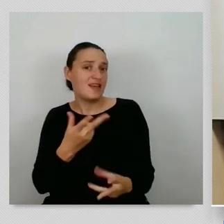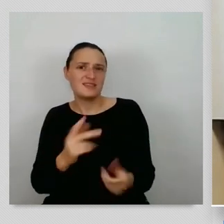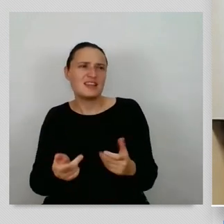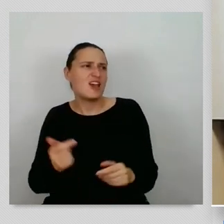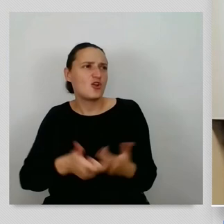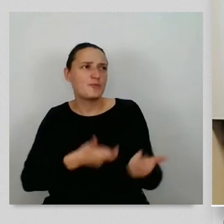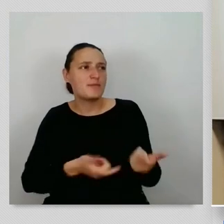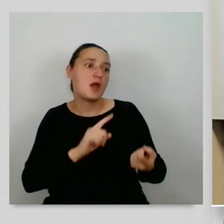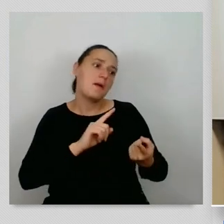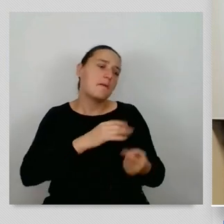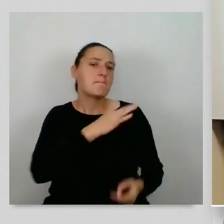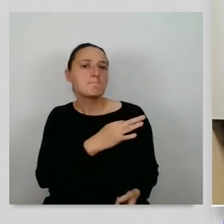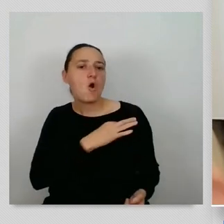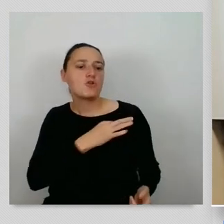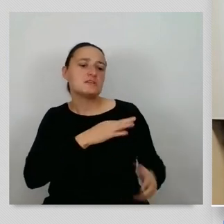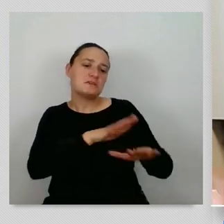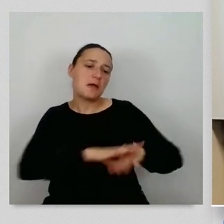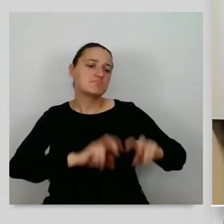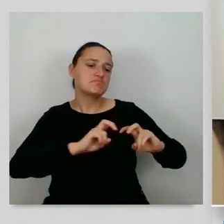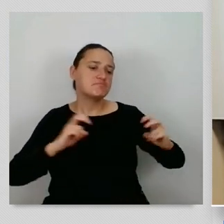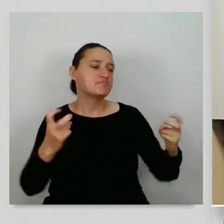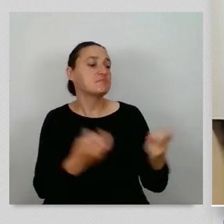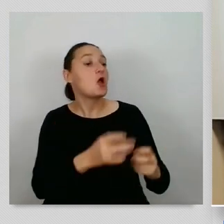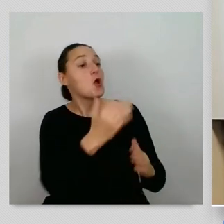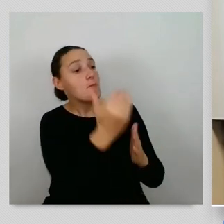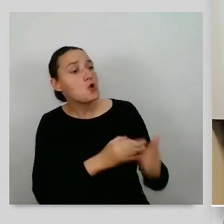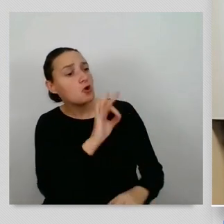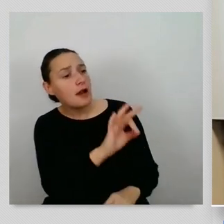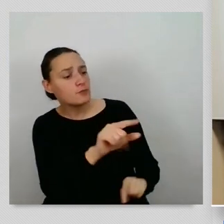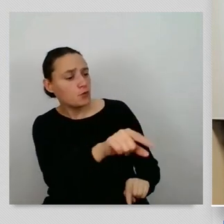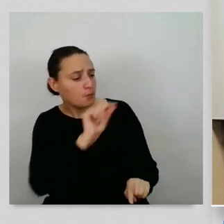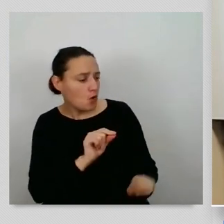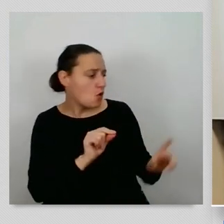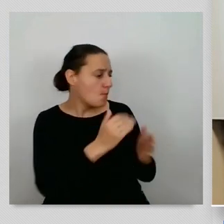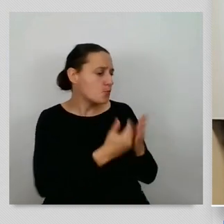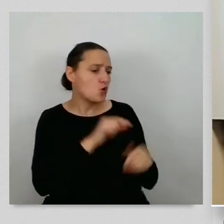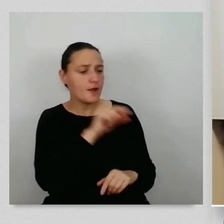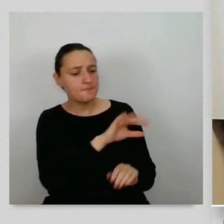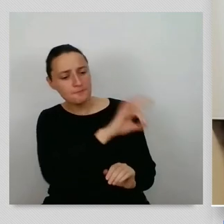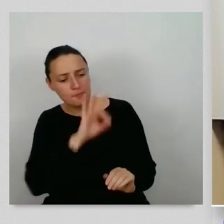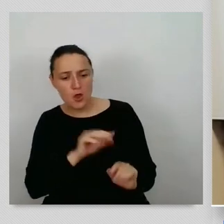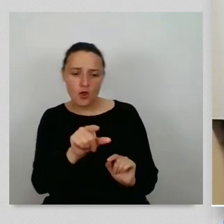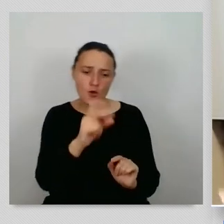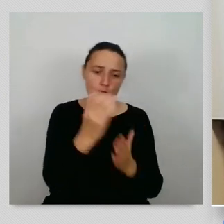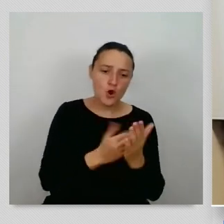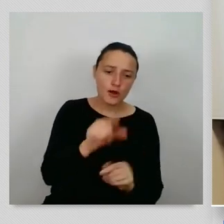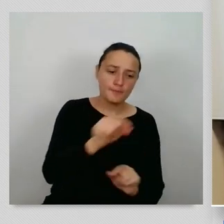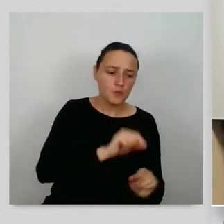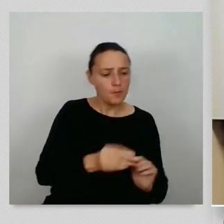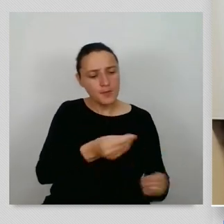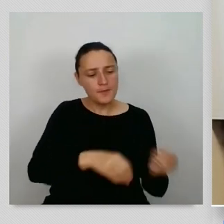polityczne usiądą do stołu i powiedzą, z twojego programu bierzemy ten element, a z twojego bierzemy ten drugi element. A z